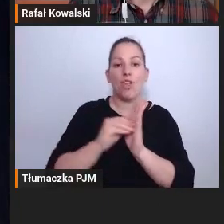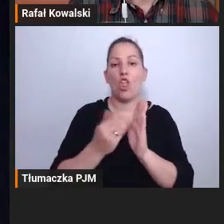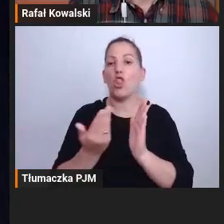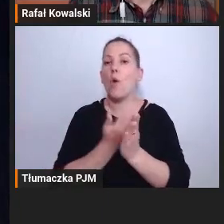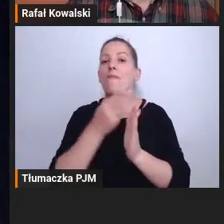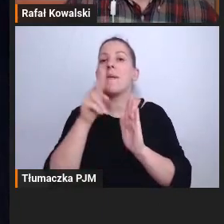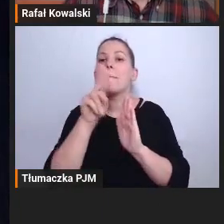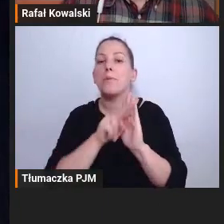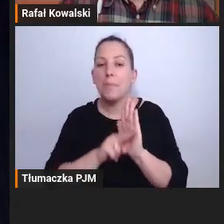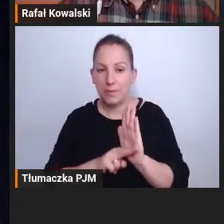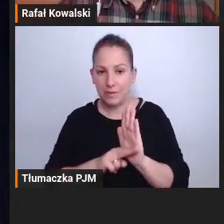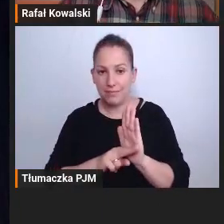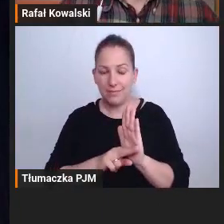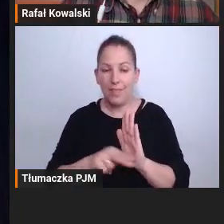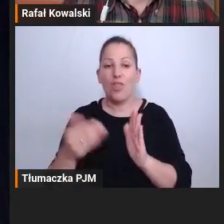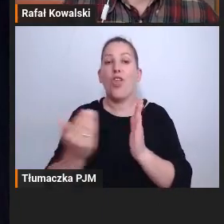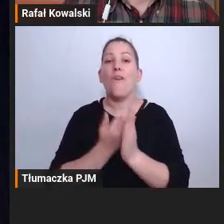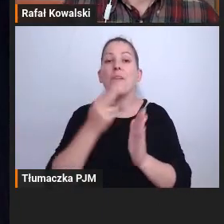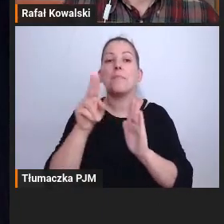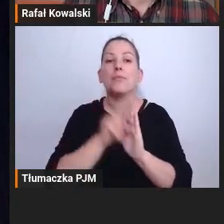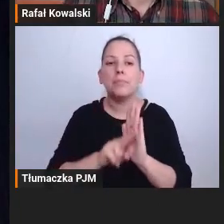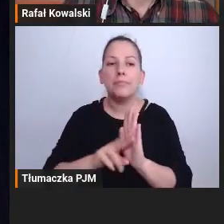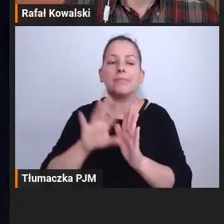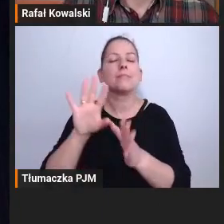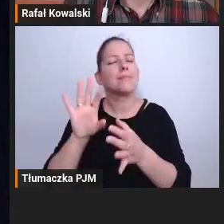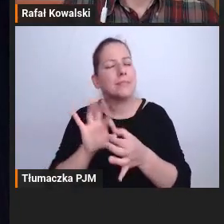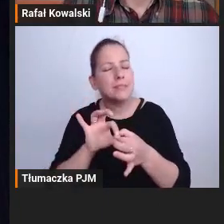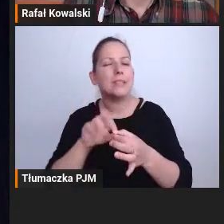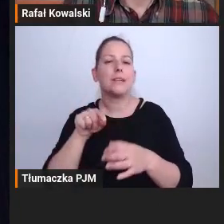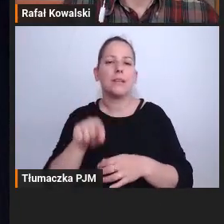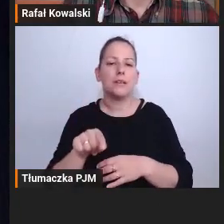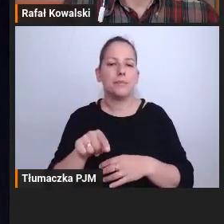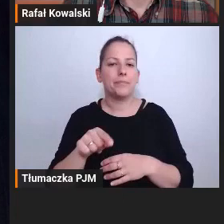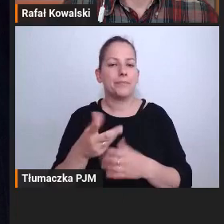przepisy. I te nowe przepisy dotyczyły bardziej właśnie